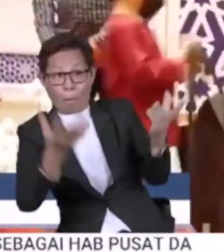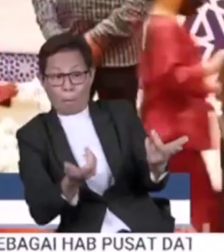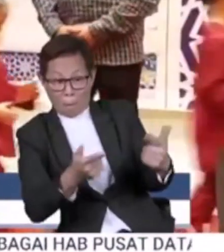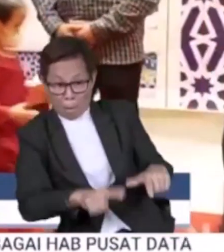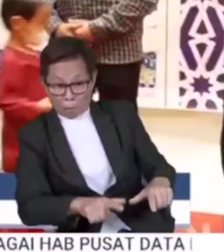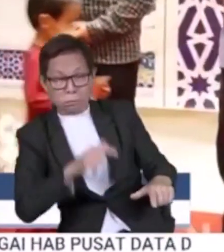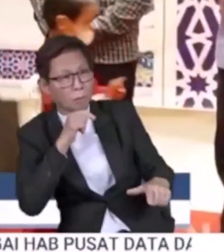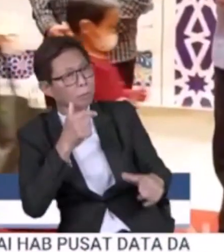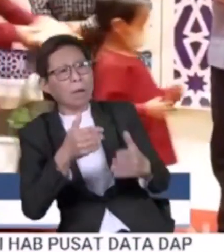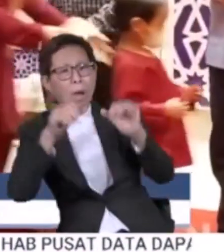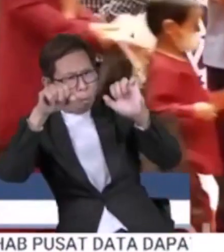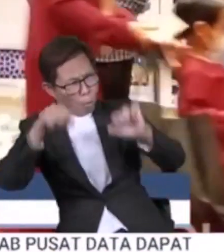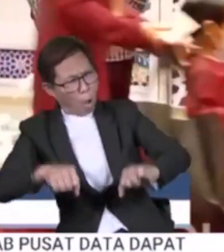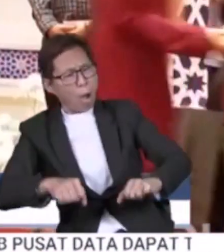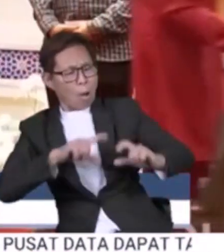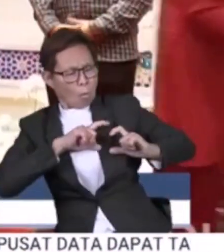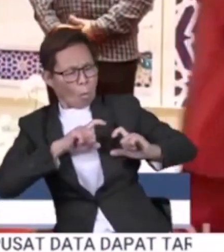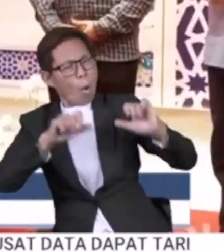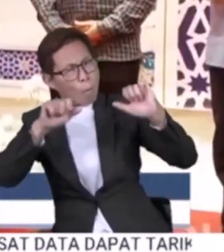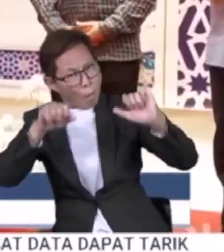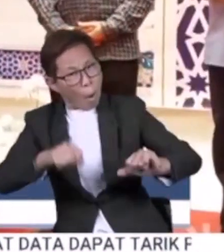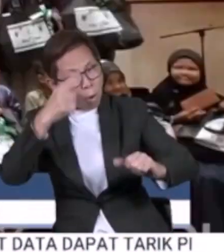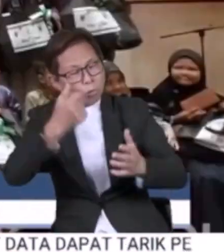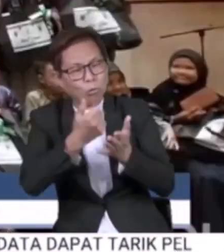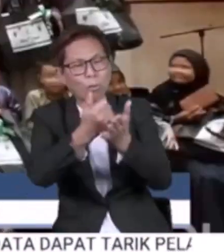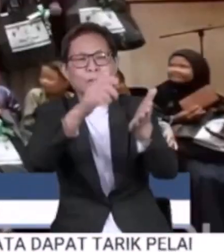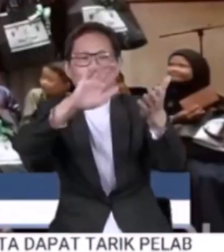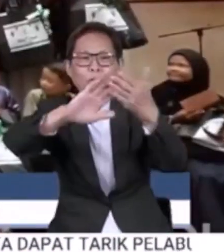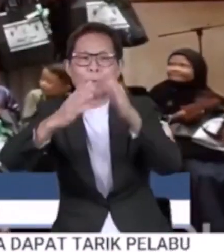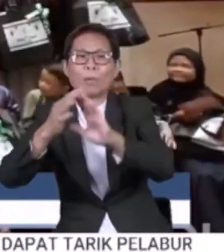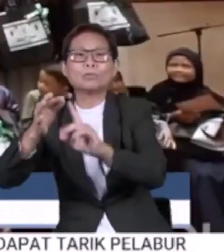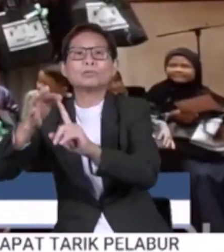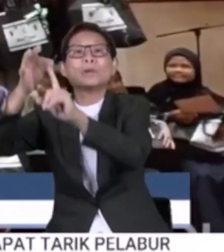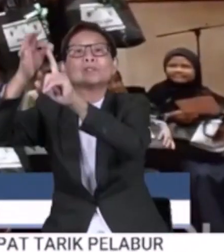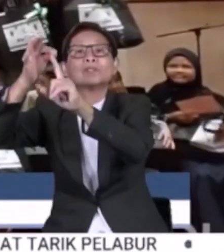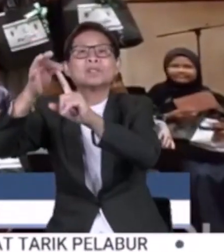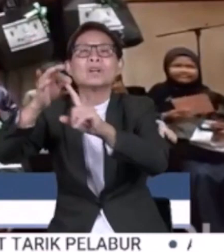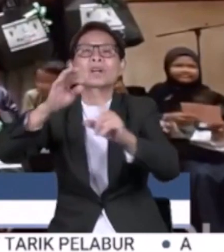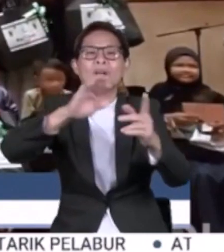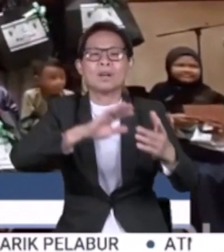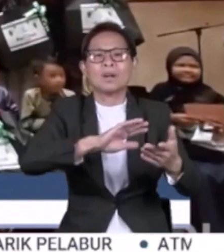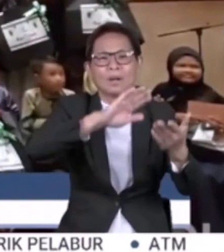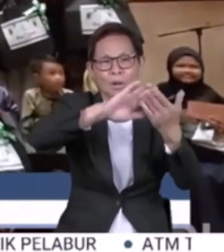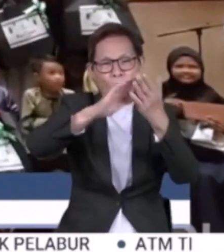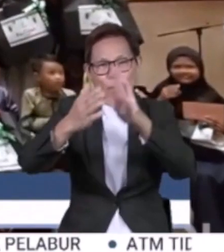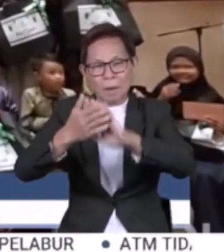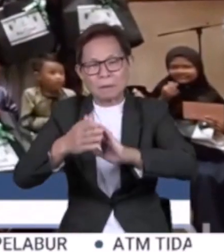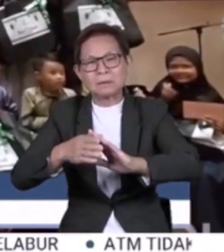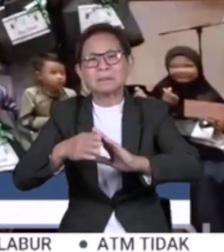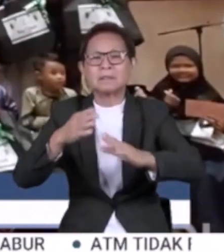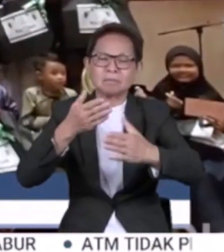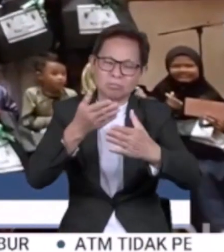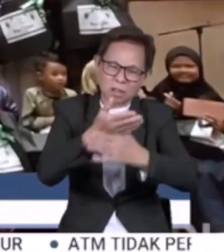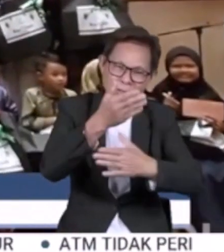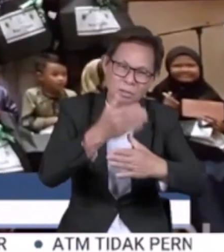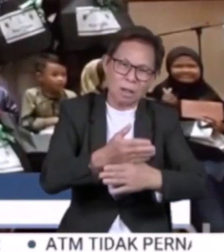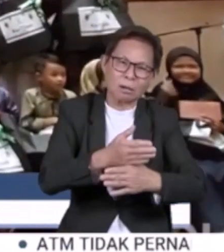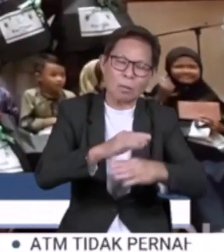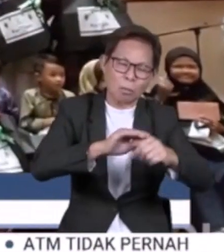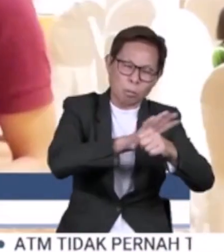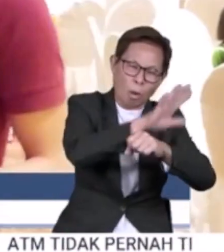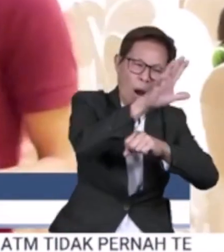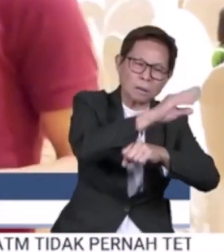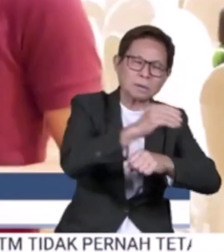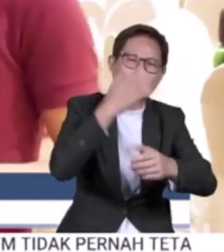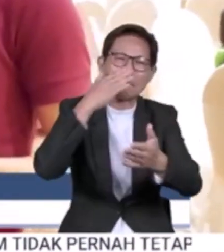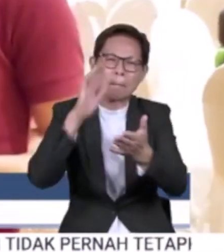ianya tidak menghalang komitmen pihaknya untuk membantu masyarakat khasnya komite yang tercicas oleh wabah atau bencana dia juga